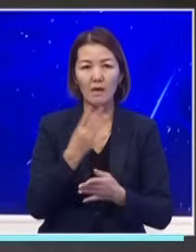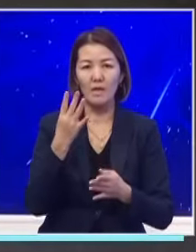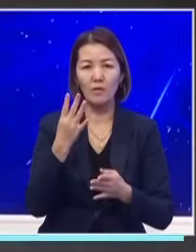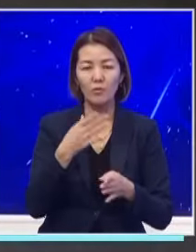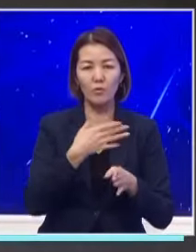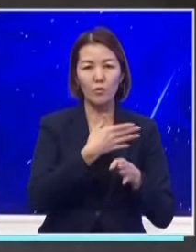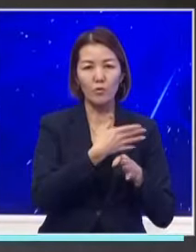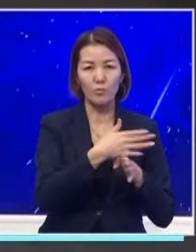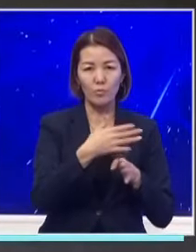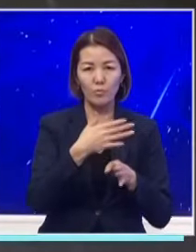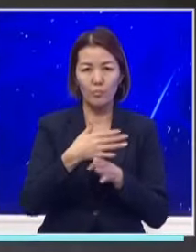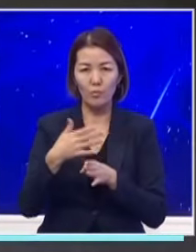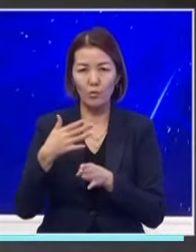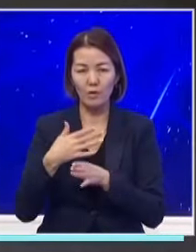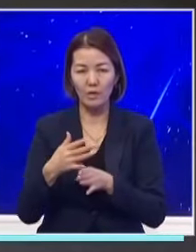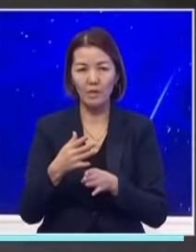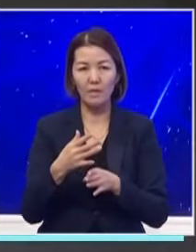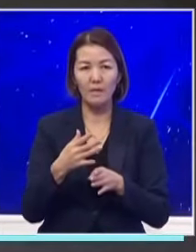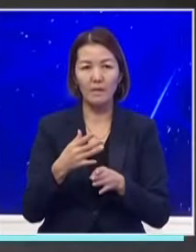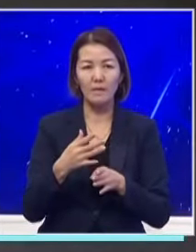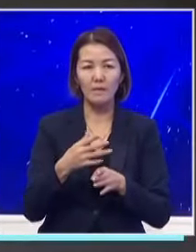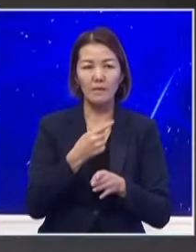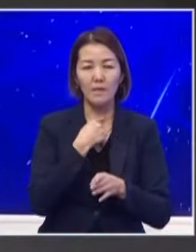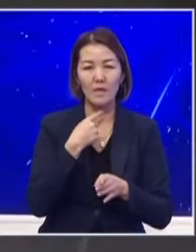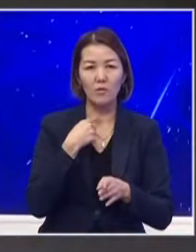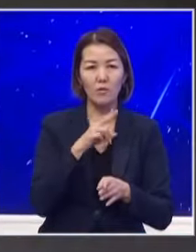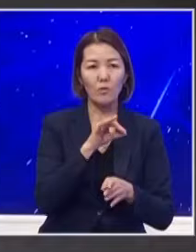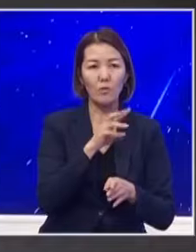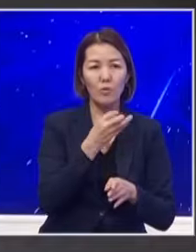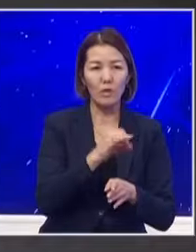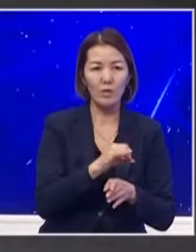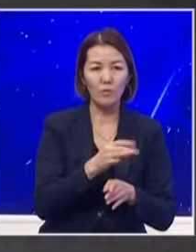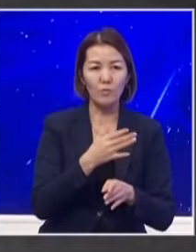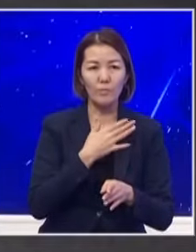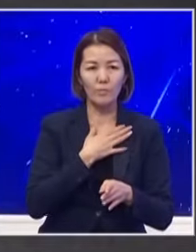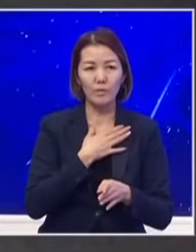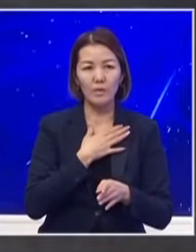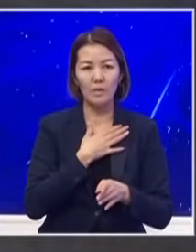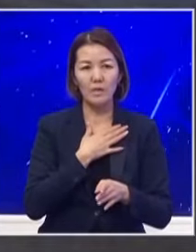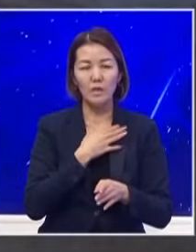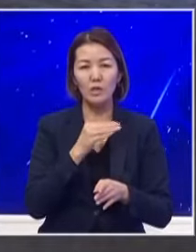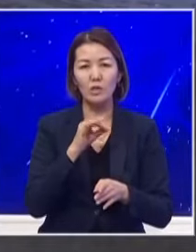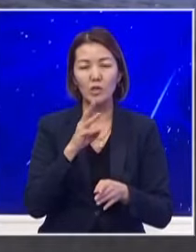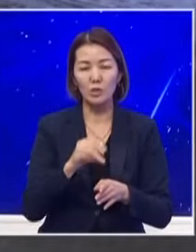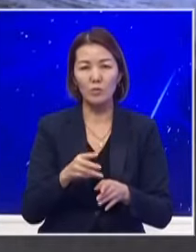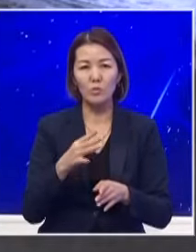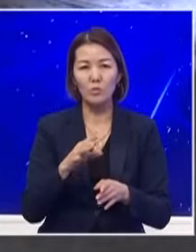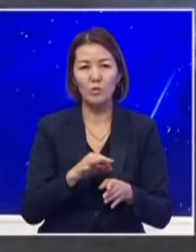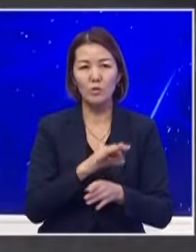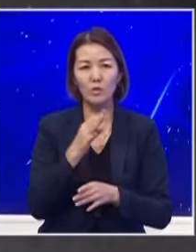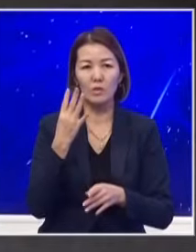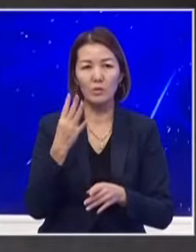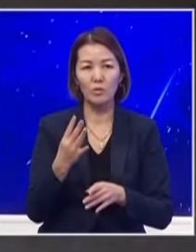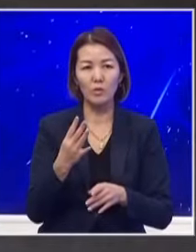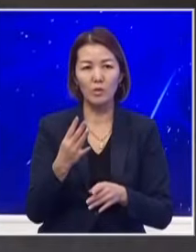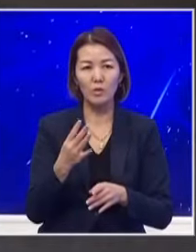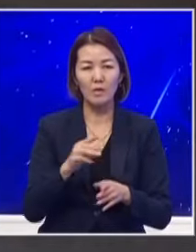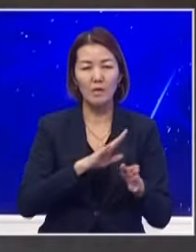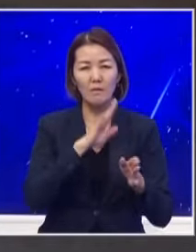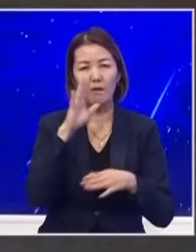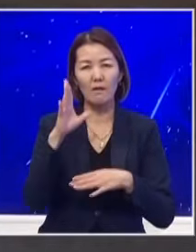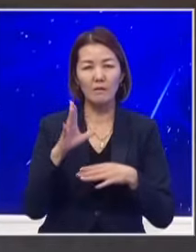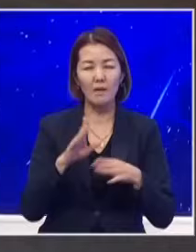бөлінген. Оның мердігер ұйымдар Талдықорған көркейту, Абызды карьерді су және Шығыс 4. Міне, таңыз ертеңгісінен бері